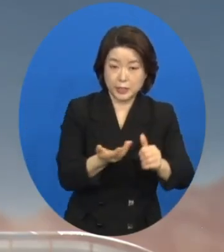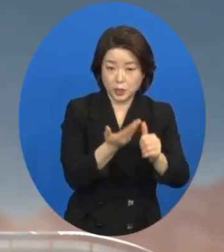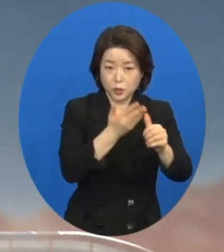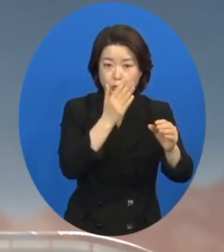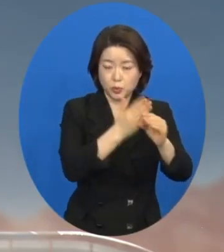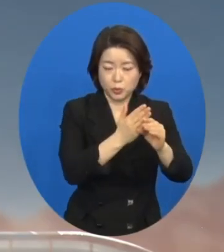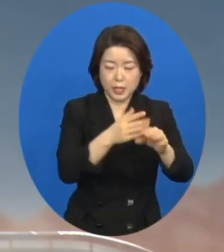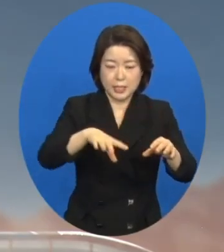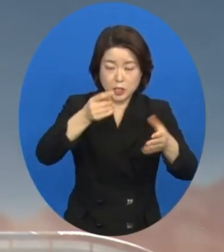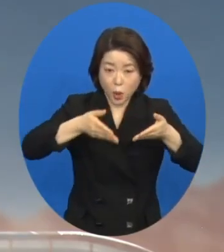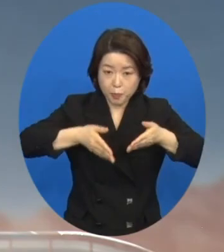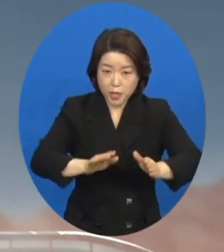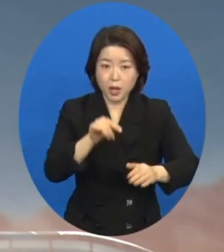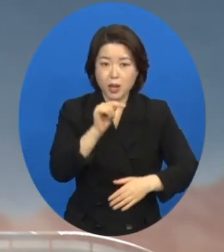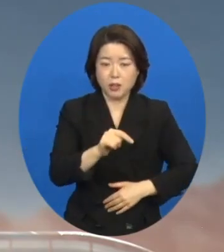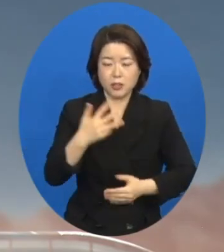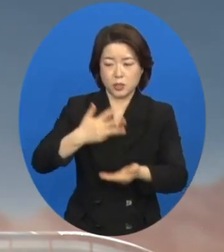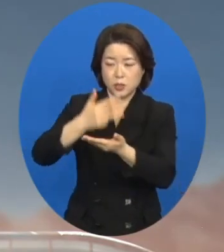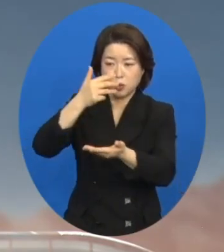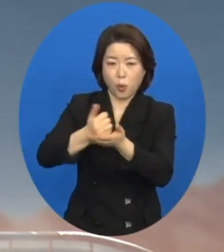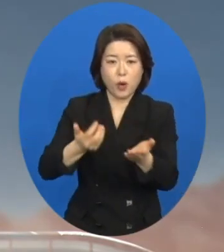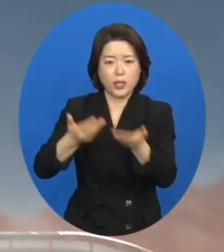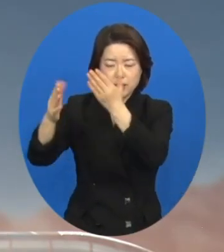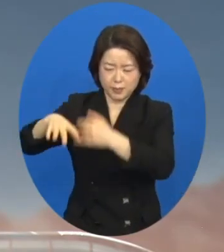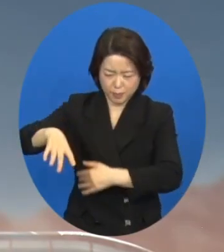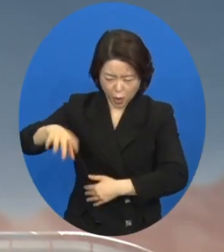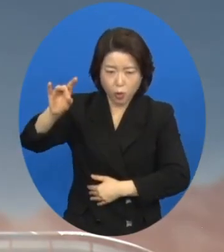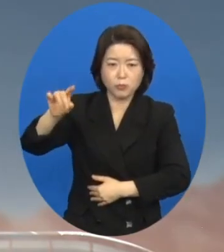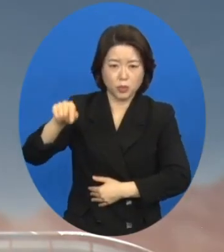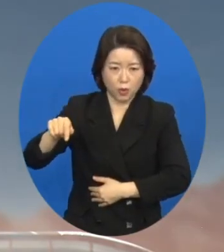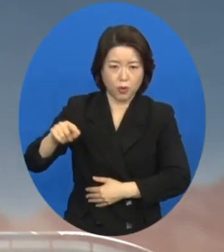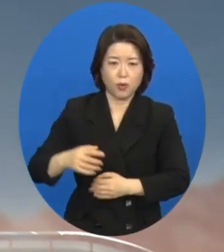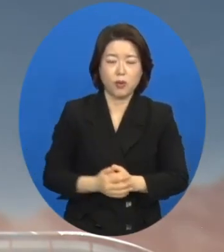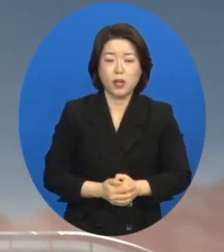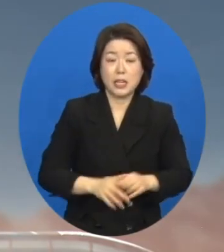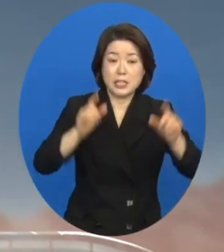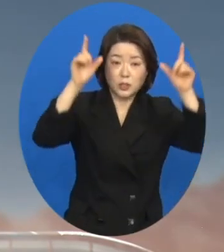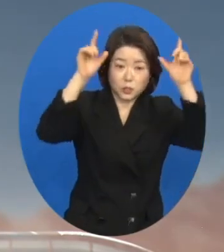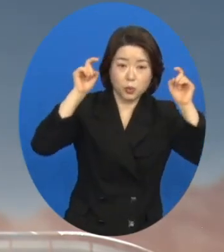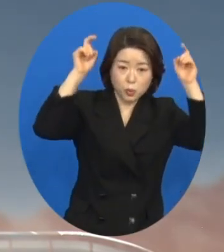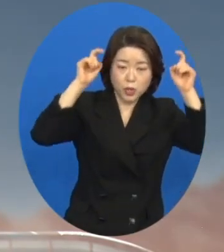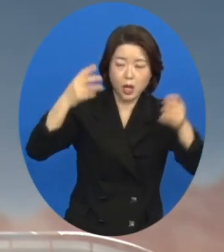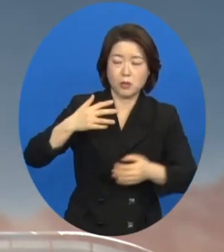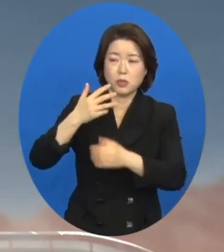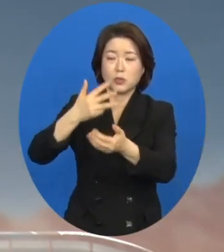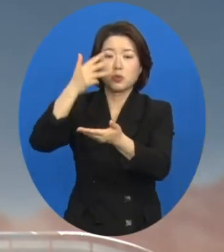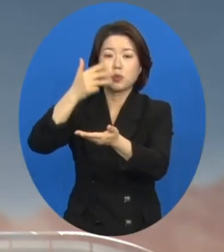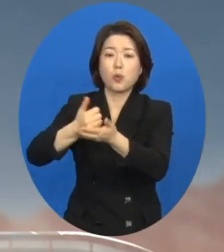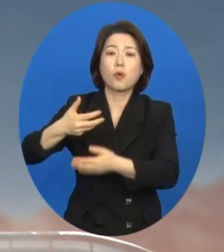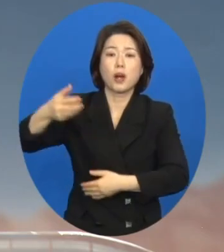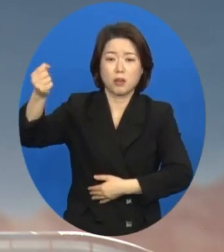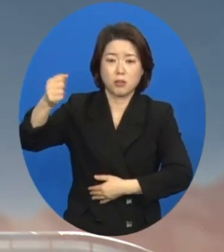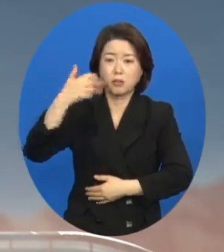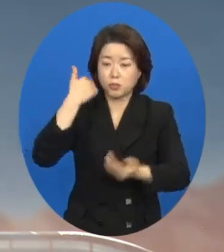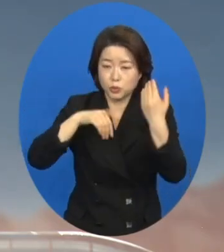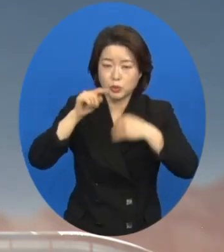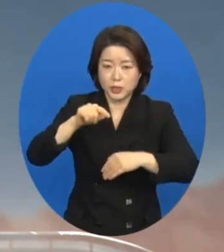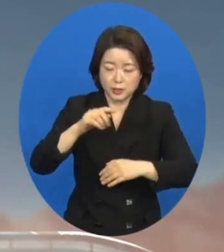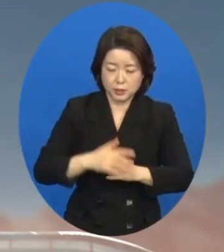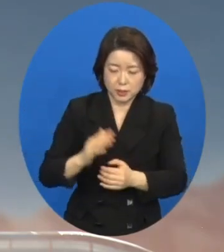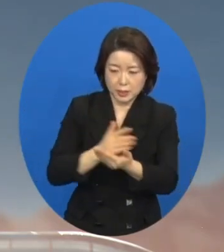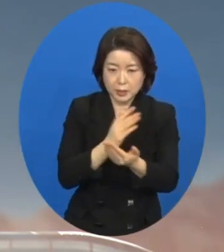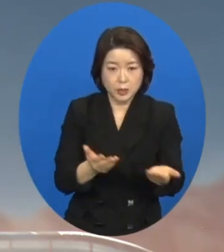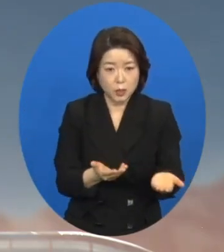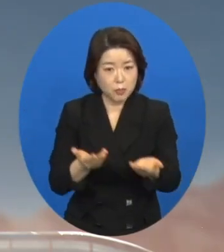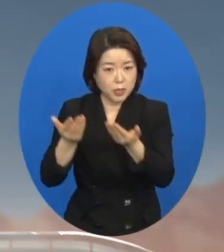난 것은 여호와께 드릴 첫 것이라. 소나 양은 여호와의 것이니 누구든지 그것으로는 성별하여 드리지